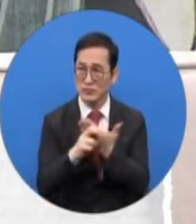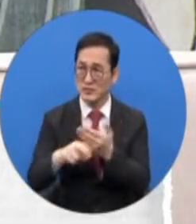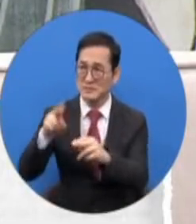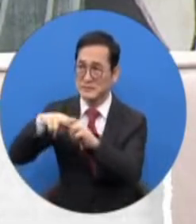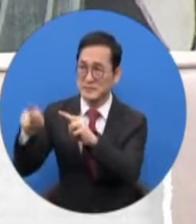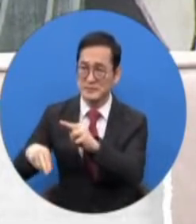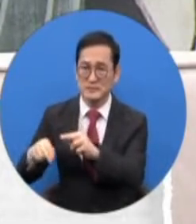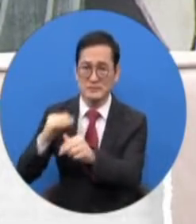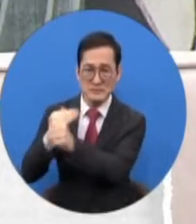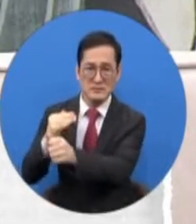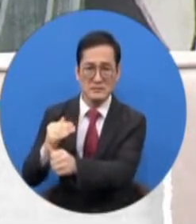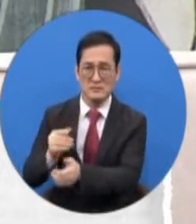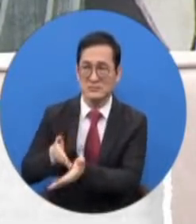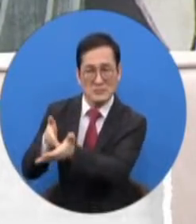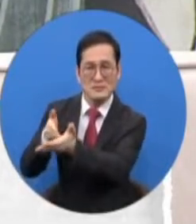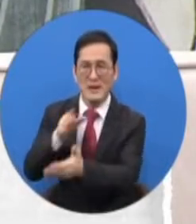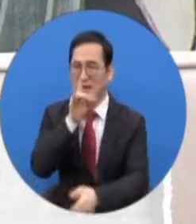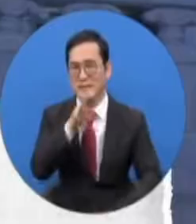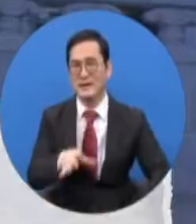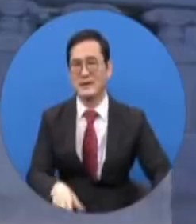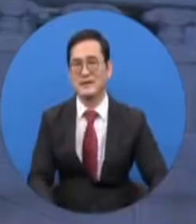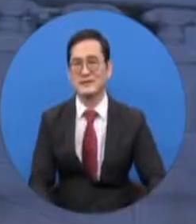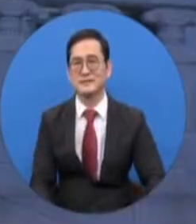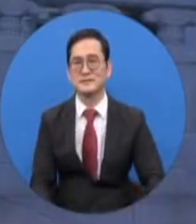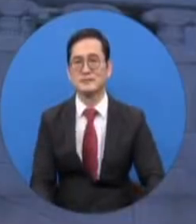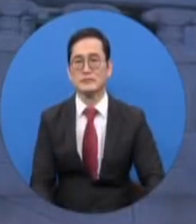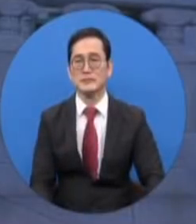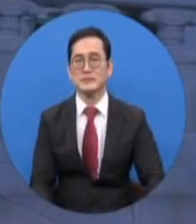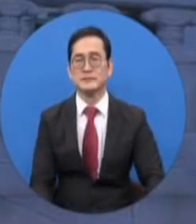그렇습니다. 네. 예. 자, 김오수 총장에 대해서